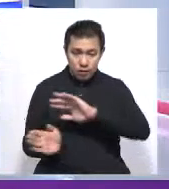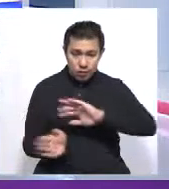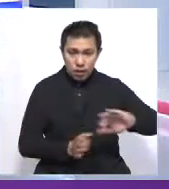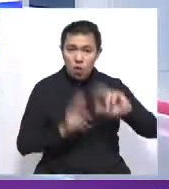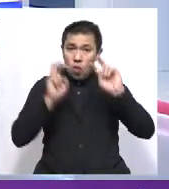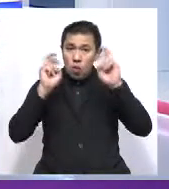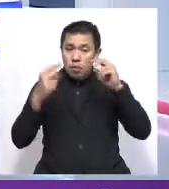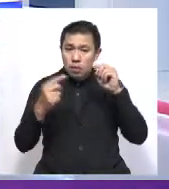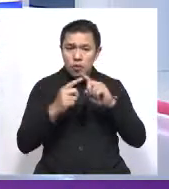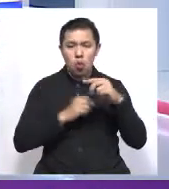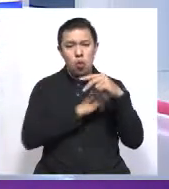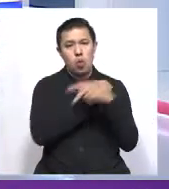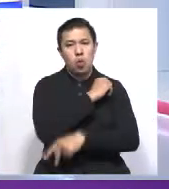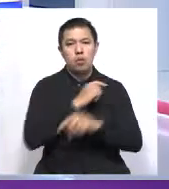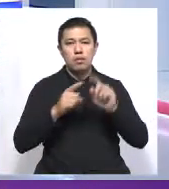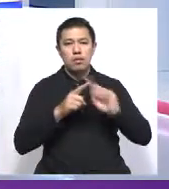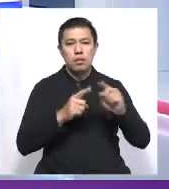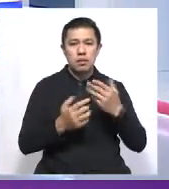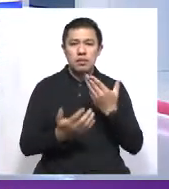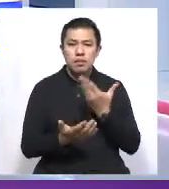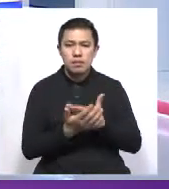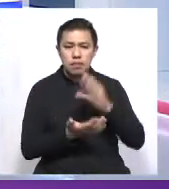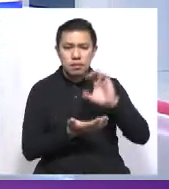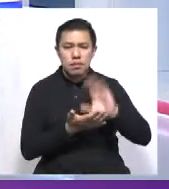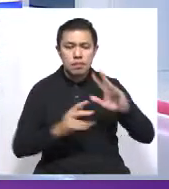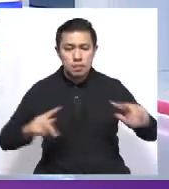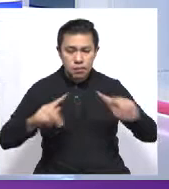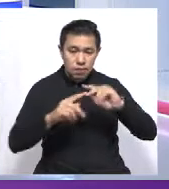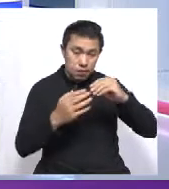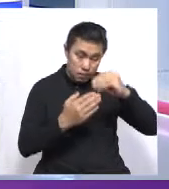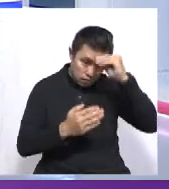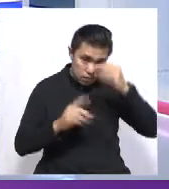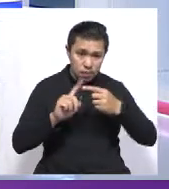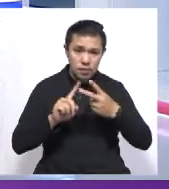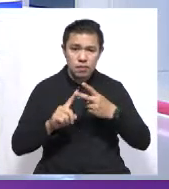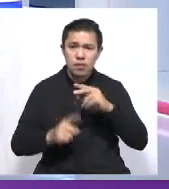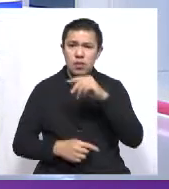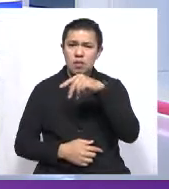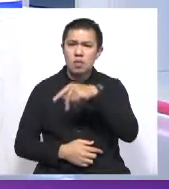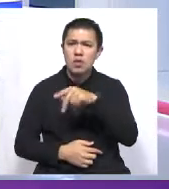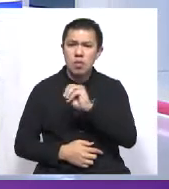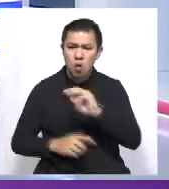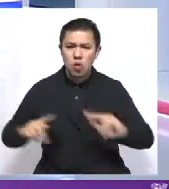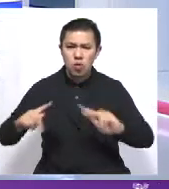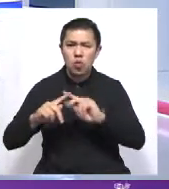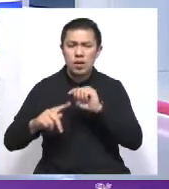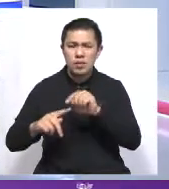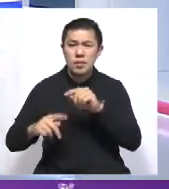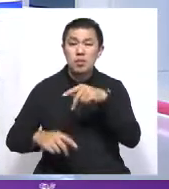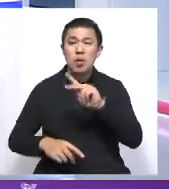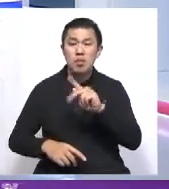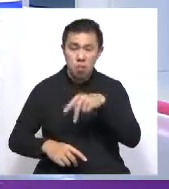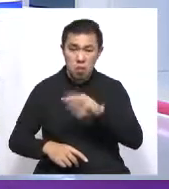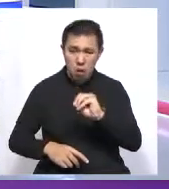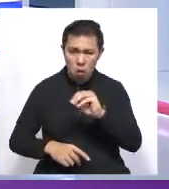มาดูอีกหนึ่งประเด็นก็คือคดีทุจริตนอกจากกองทุนเสมาแล้วก็ยังมีเงินสงเคราะห์ผู้ยากไร้ของศูนย์คุ้มครองคนไร้ที่พึ่งนะคะที่จะนำไปสู่